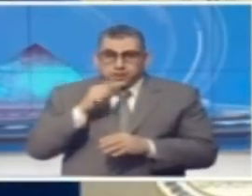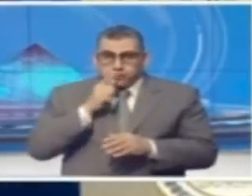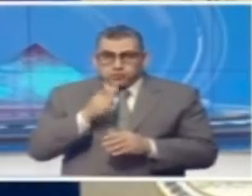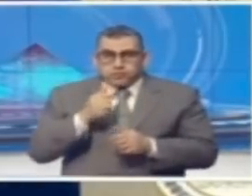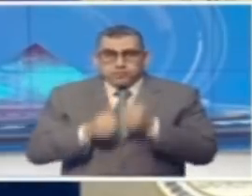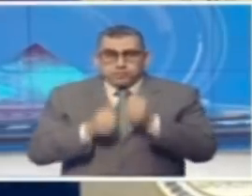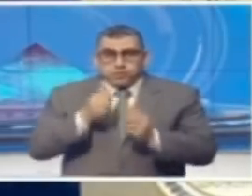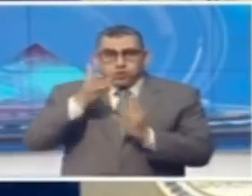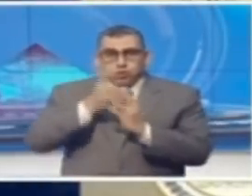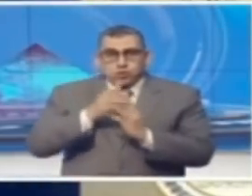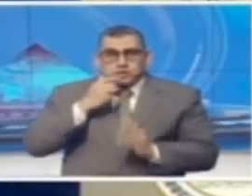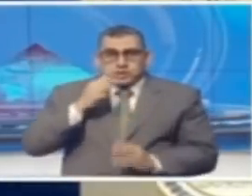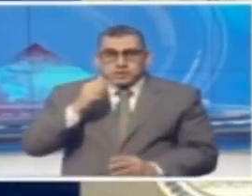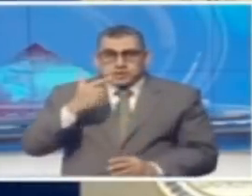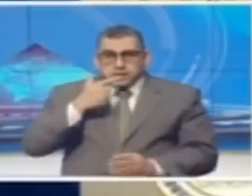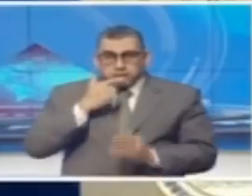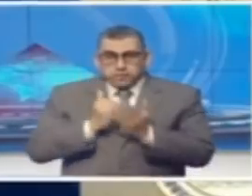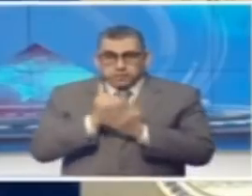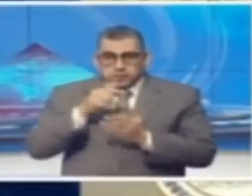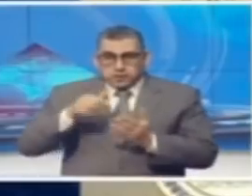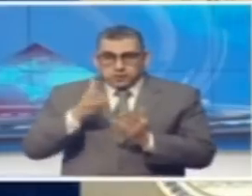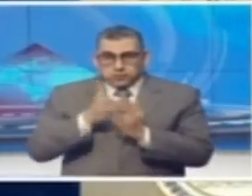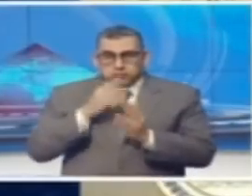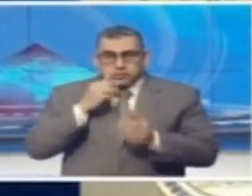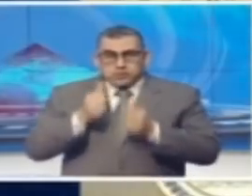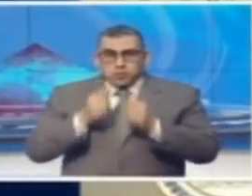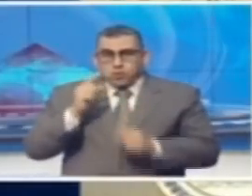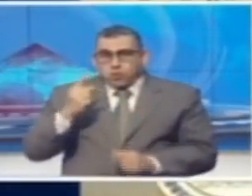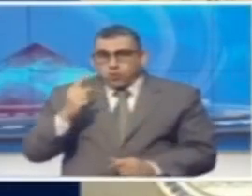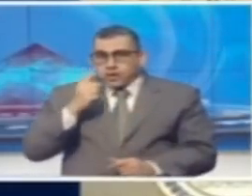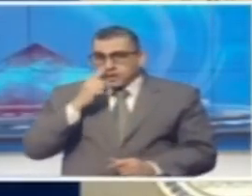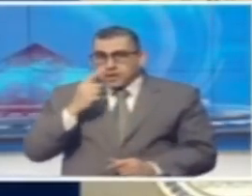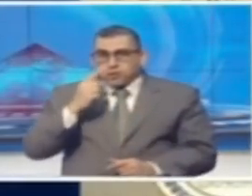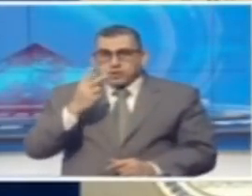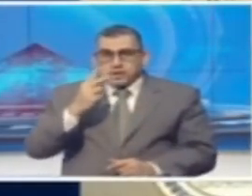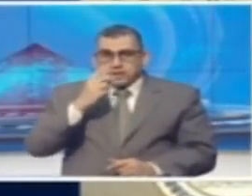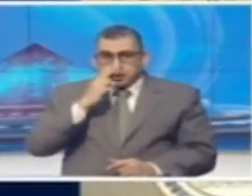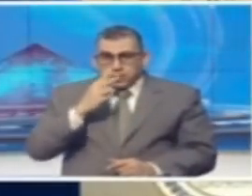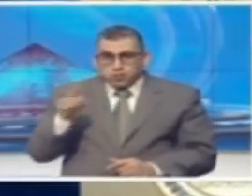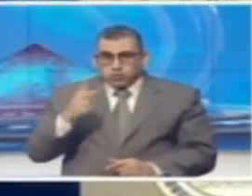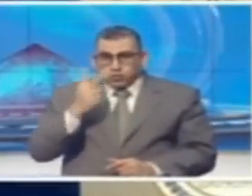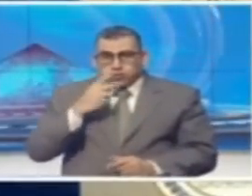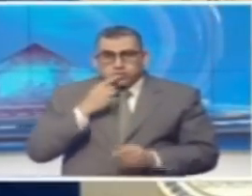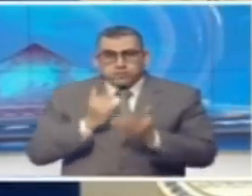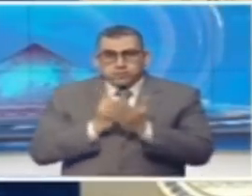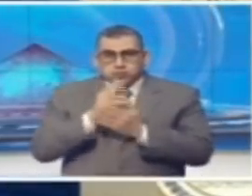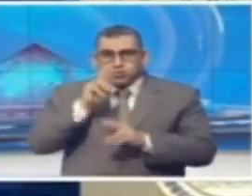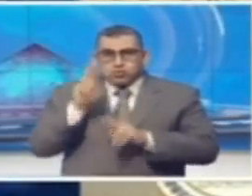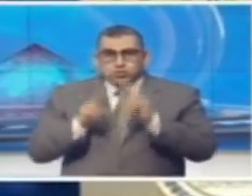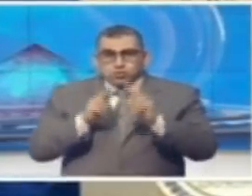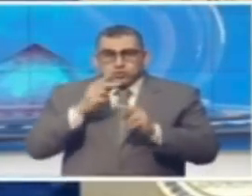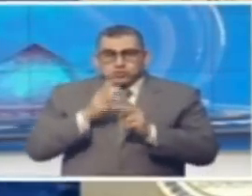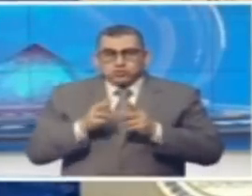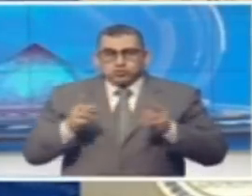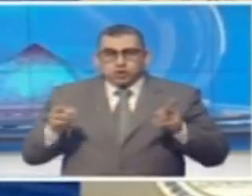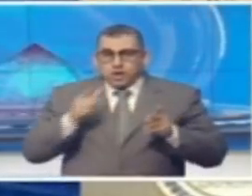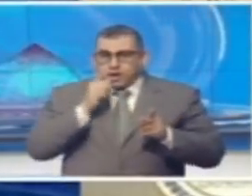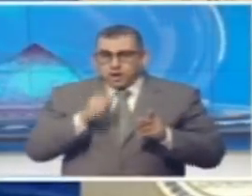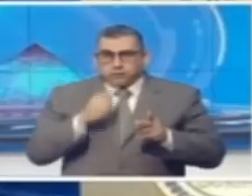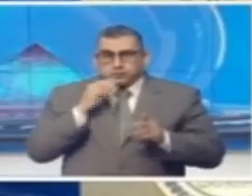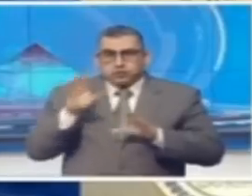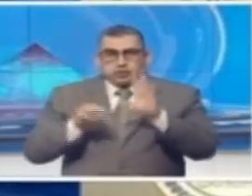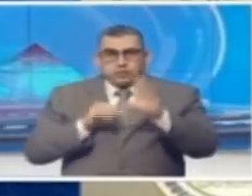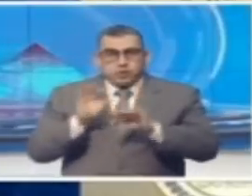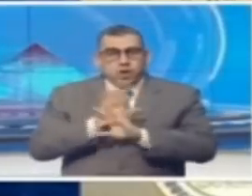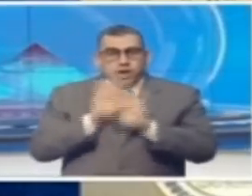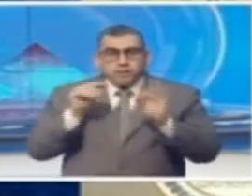الفني أن امتحانات منتصف العام الدراسي الحالي للصفين الأول والثاني الثانوي ستكون أسئلة متنوعة تشمل